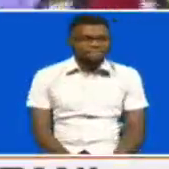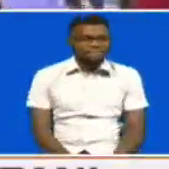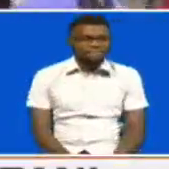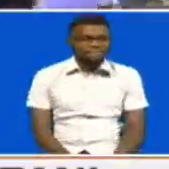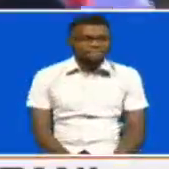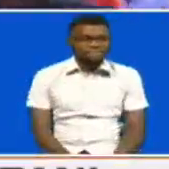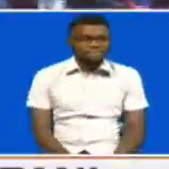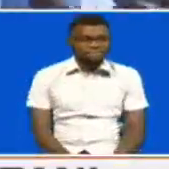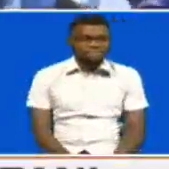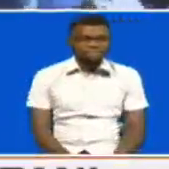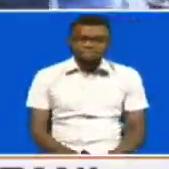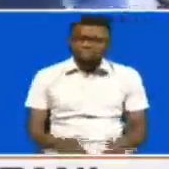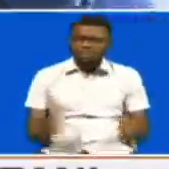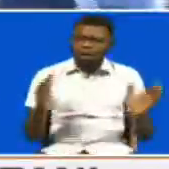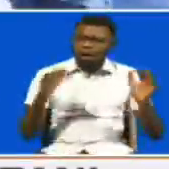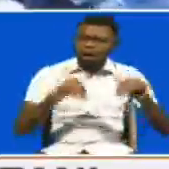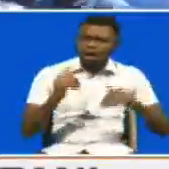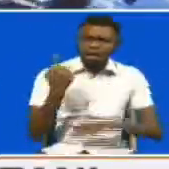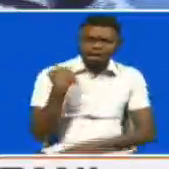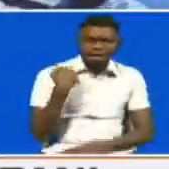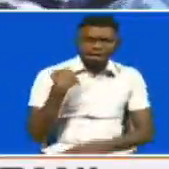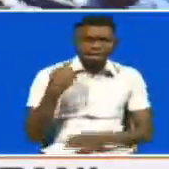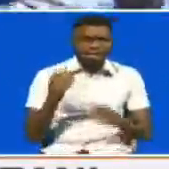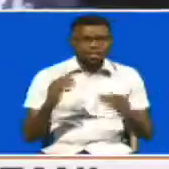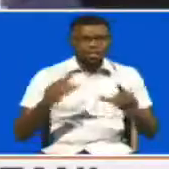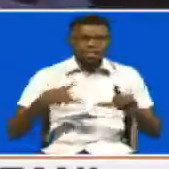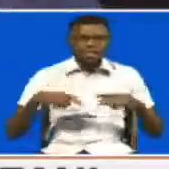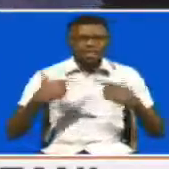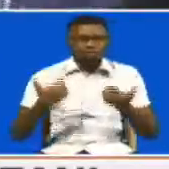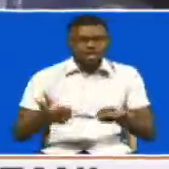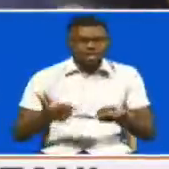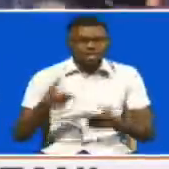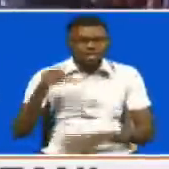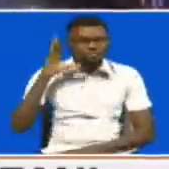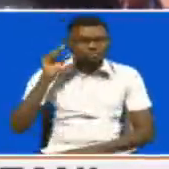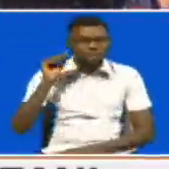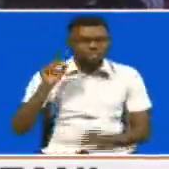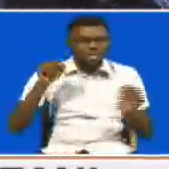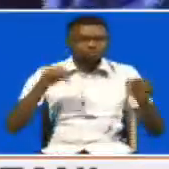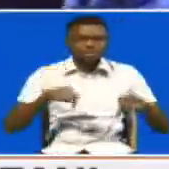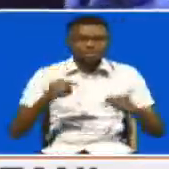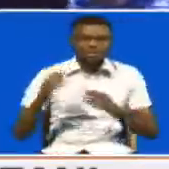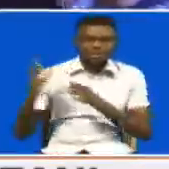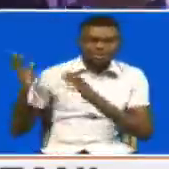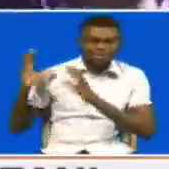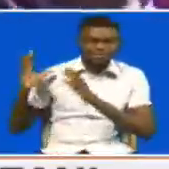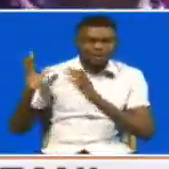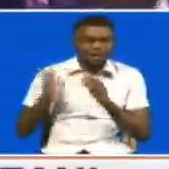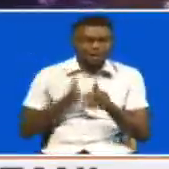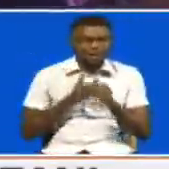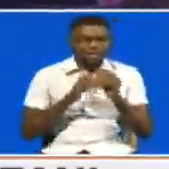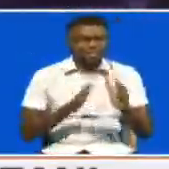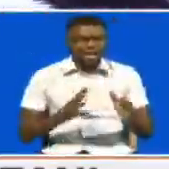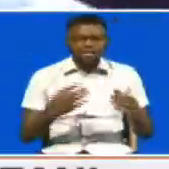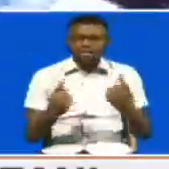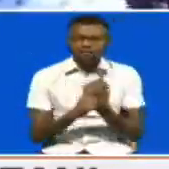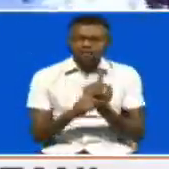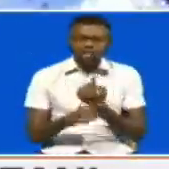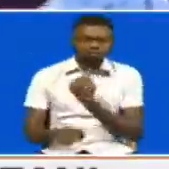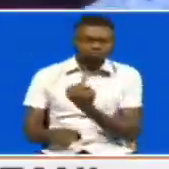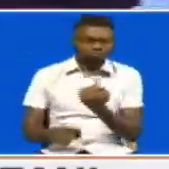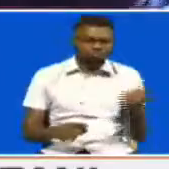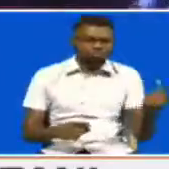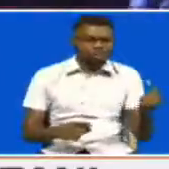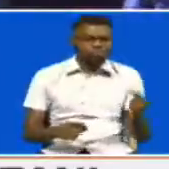Baada ya kufanikisha mkutano wa Likoni kaunti ya Mombasa, leo hii ilikuwa zamu ya kaunti ya Kilifi. Kiongozi baada ya kiongozi